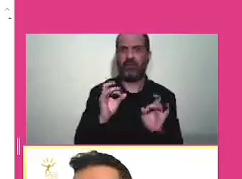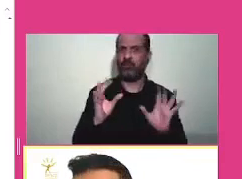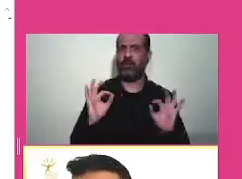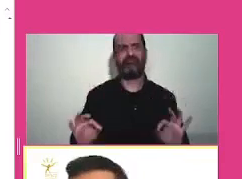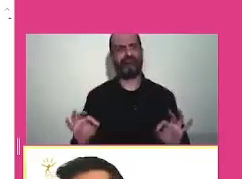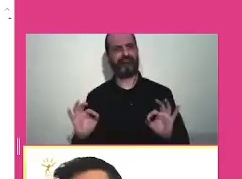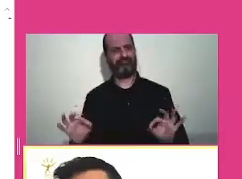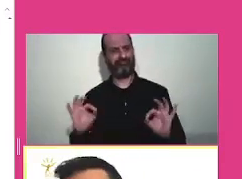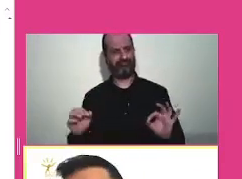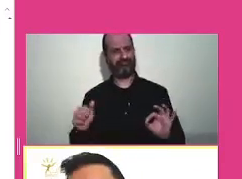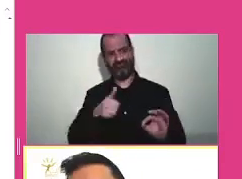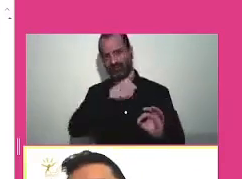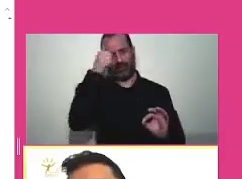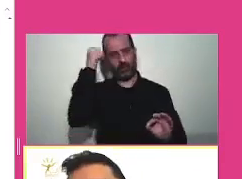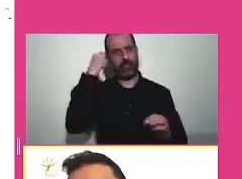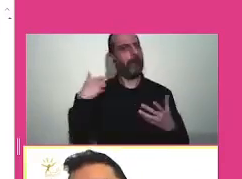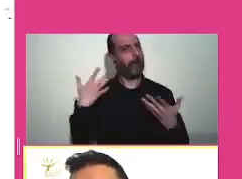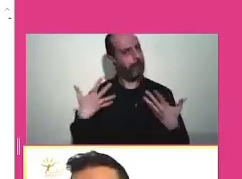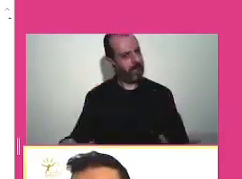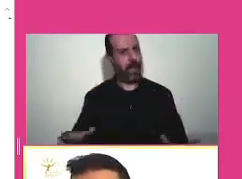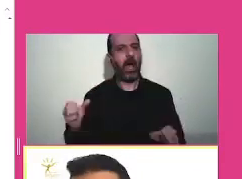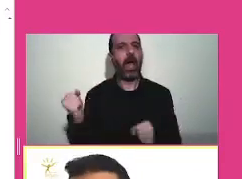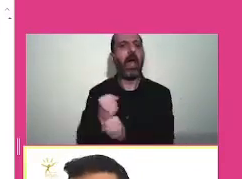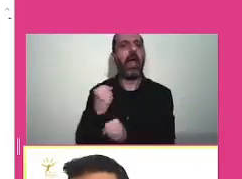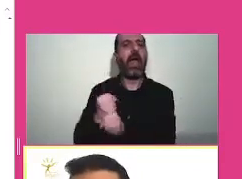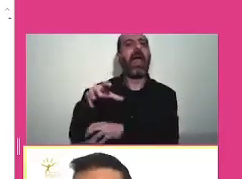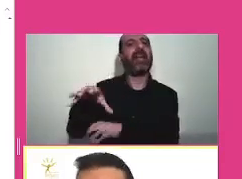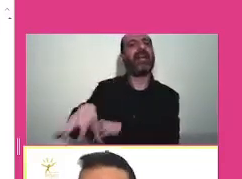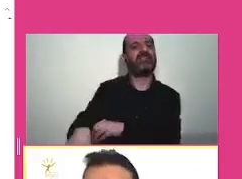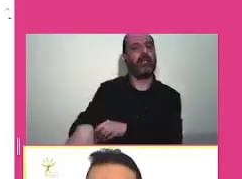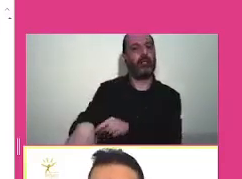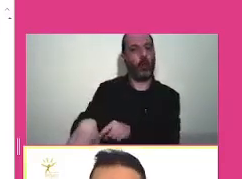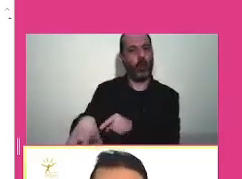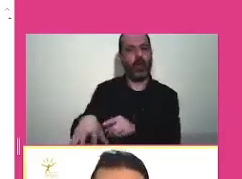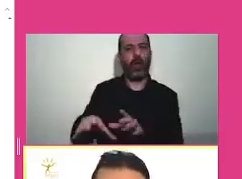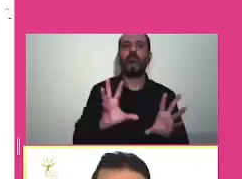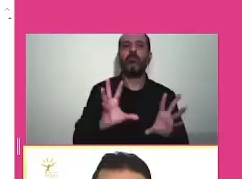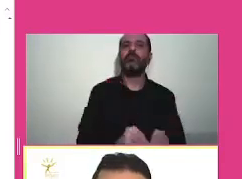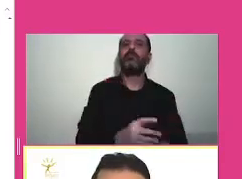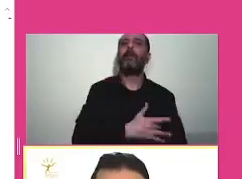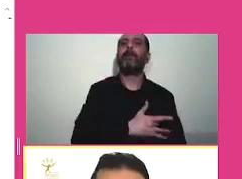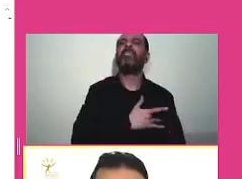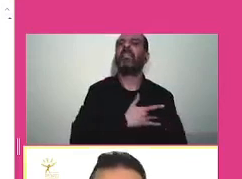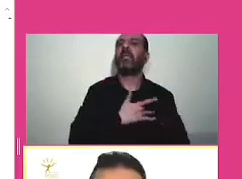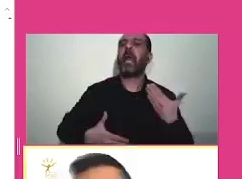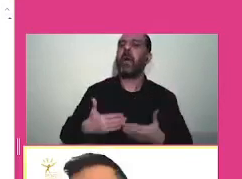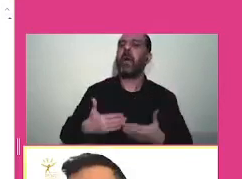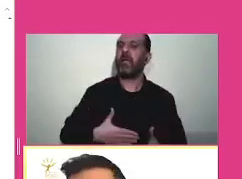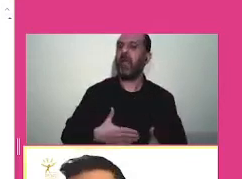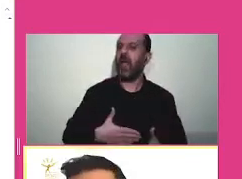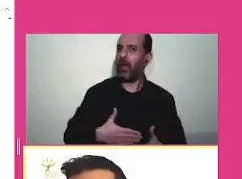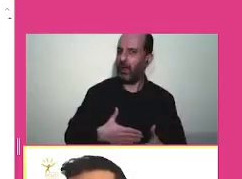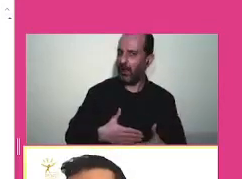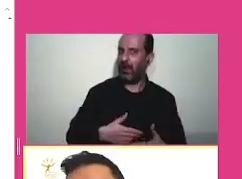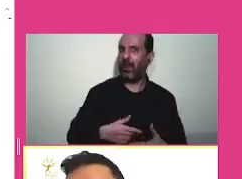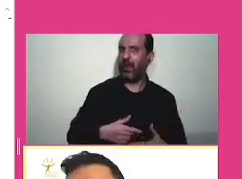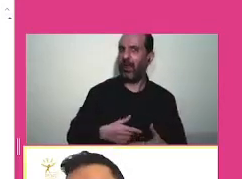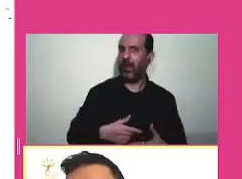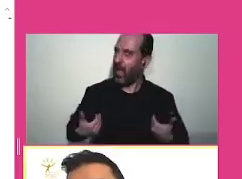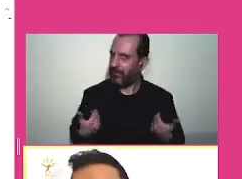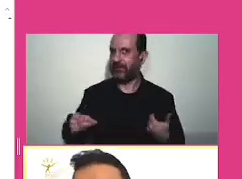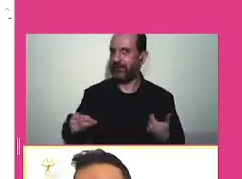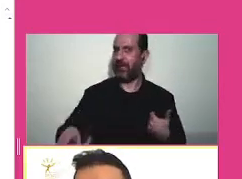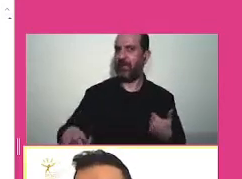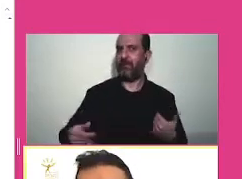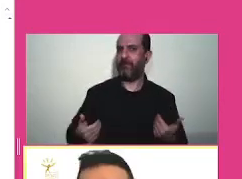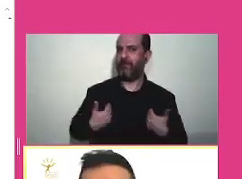όπου παίξαν τα παιχνίδια ψυχικά πάσχοντες, δηλαδή άτομα με ψυχική αναπηρία. Αυτό το κάναμε σε συνεργασία με το Σύλλογο